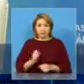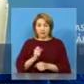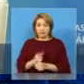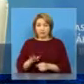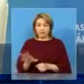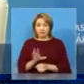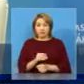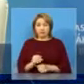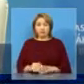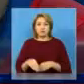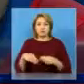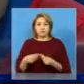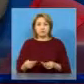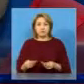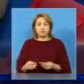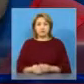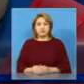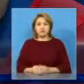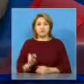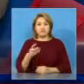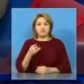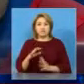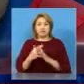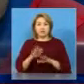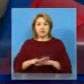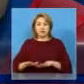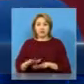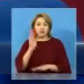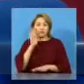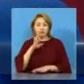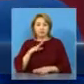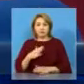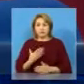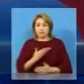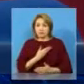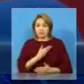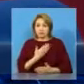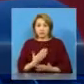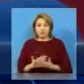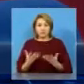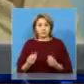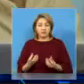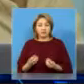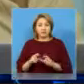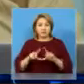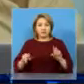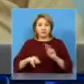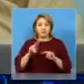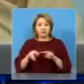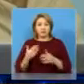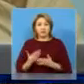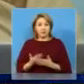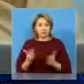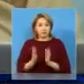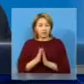Қазтрансгаз аймаққа бердік. Ал Шелисай ауылының халқы ауыз судан тарығып отыр. Тұрғындарды алаңдататын тағы бір мәселе мектеп құрылысының тұралап